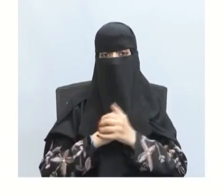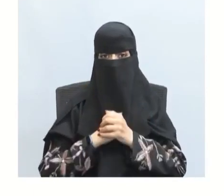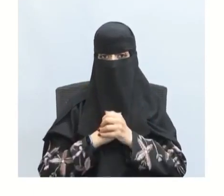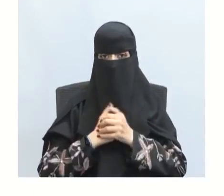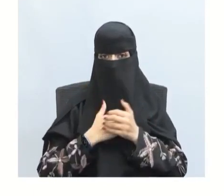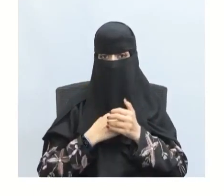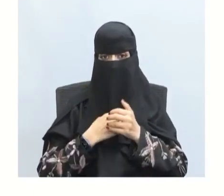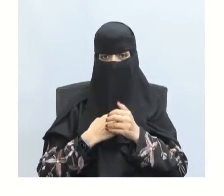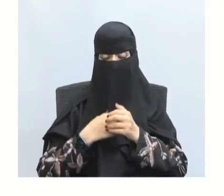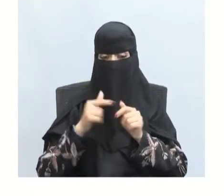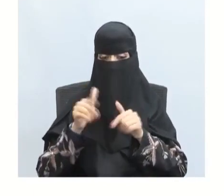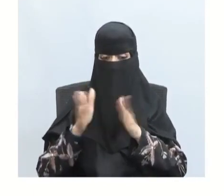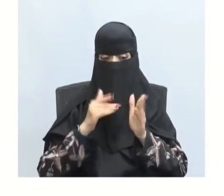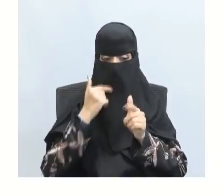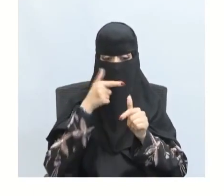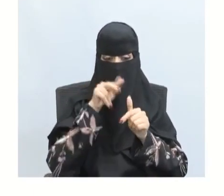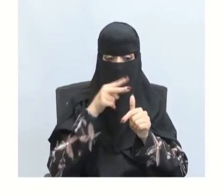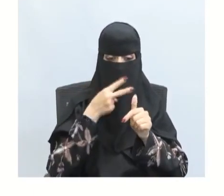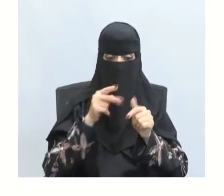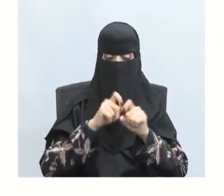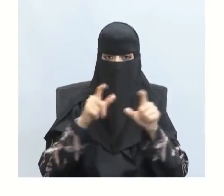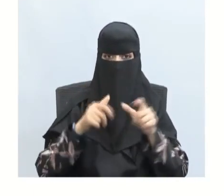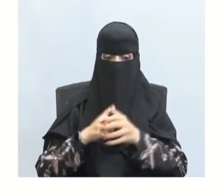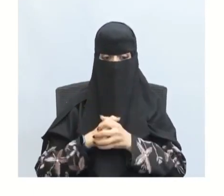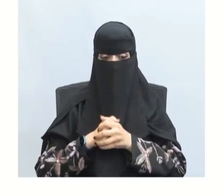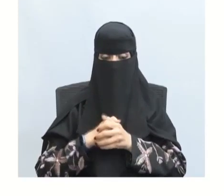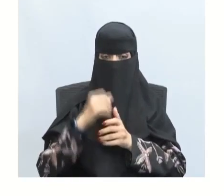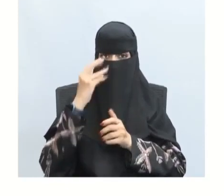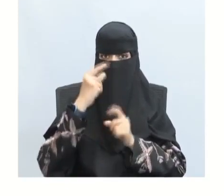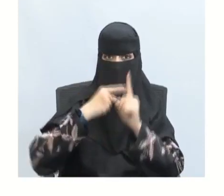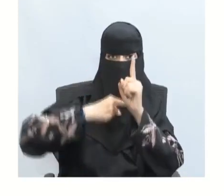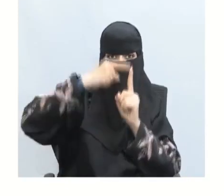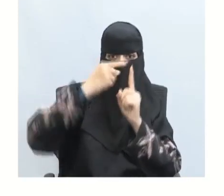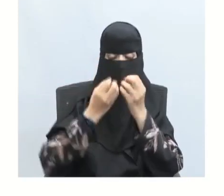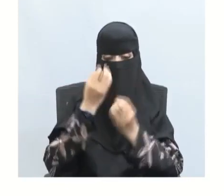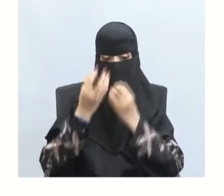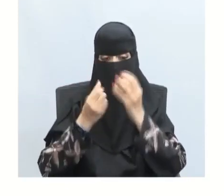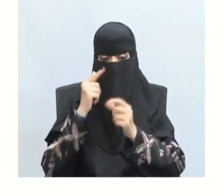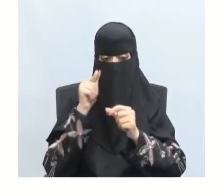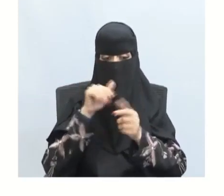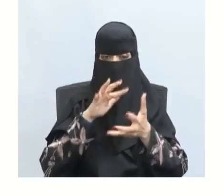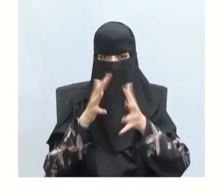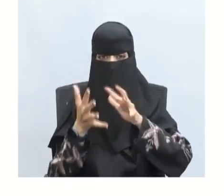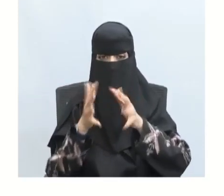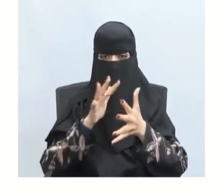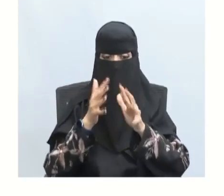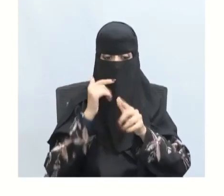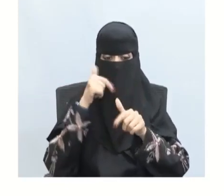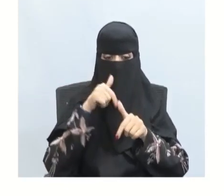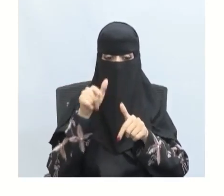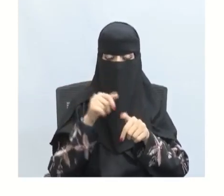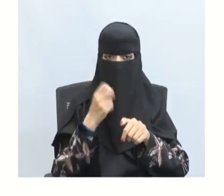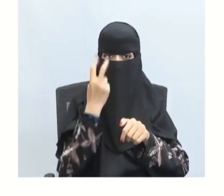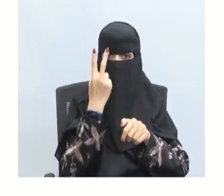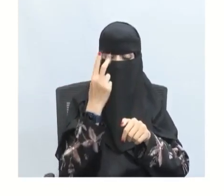ازرق الشكل اللي امامنا يوضح درجات الحراره نلاحظ هنا تقريبا ما بين 2000